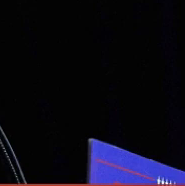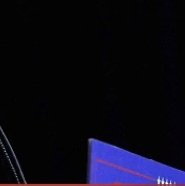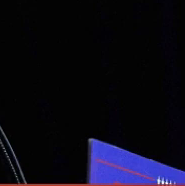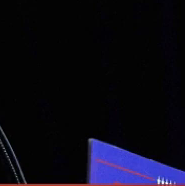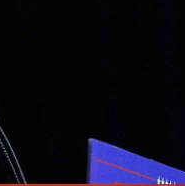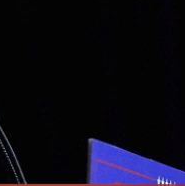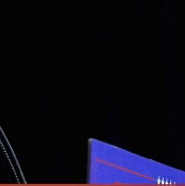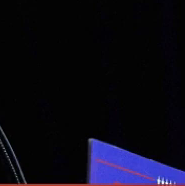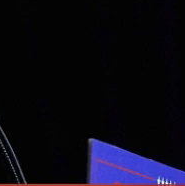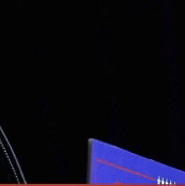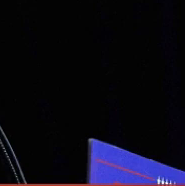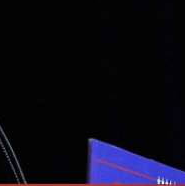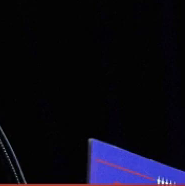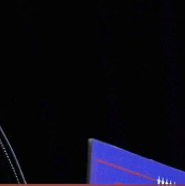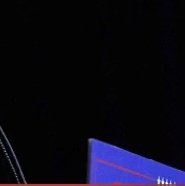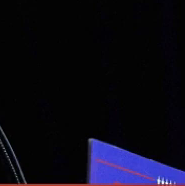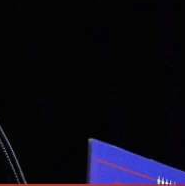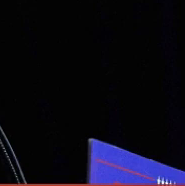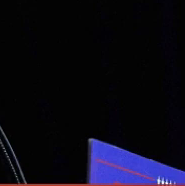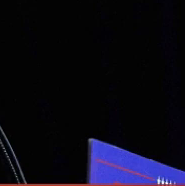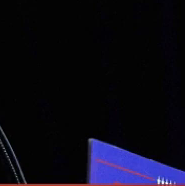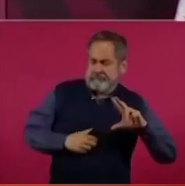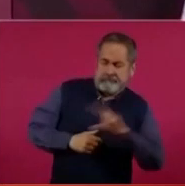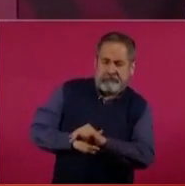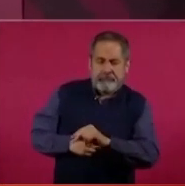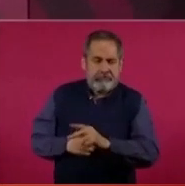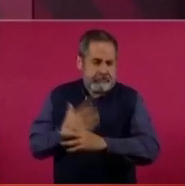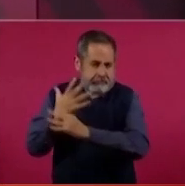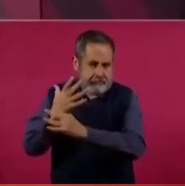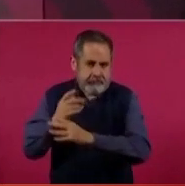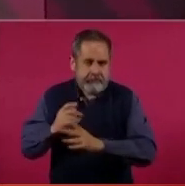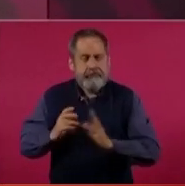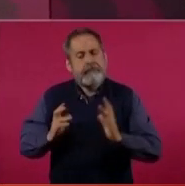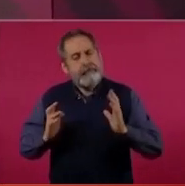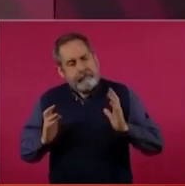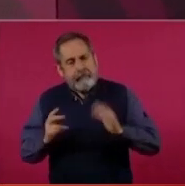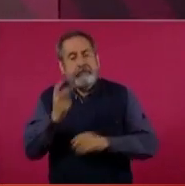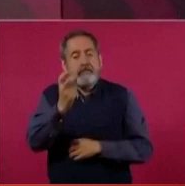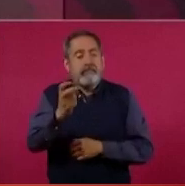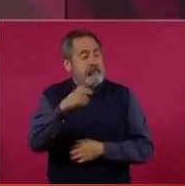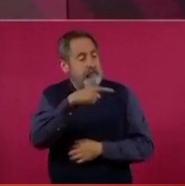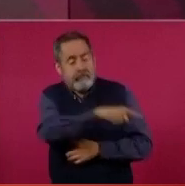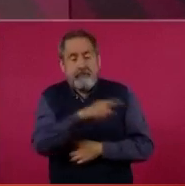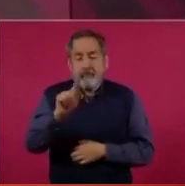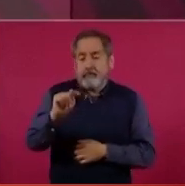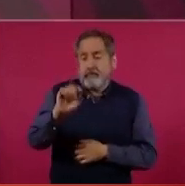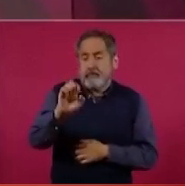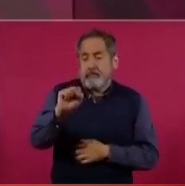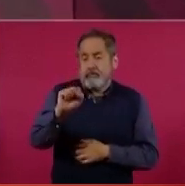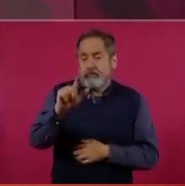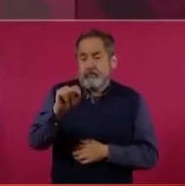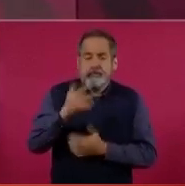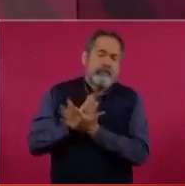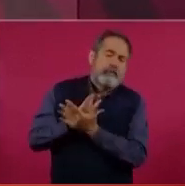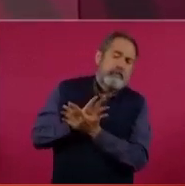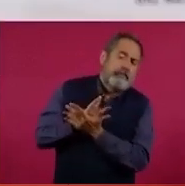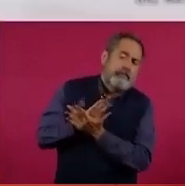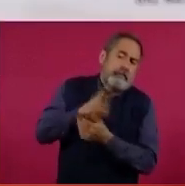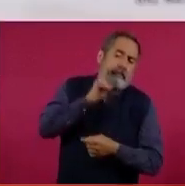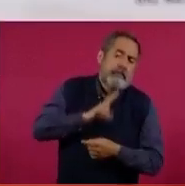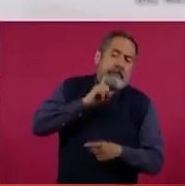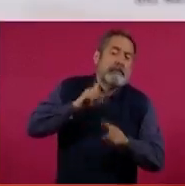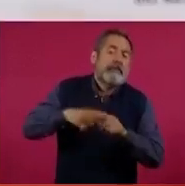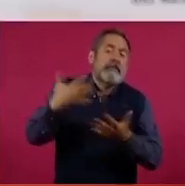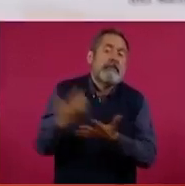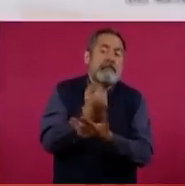汽车征收 100% 至 200% 的关税，使他们在美国卖不出去。总统奥夫拉多尔在每日